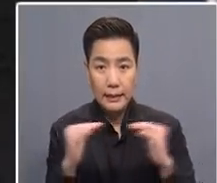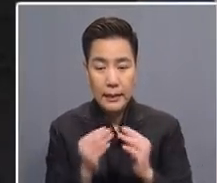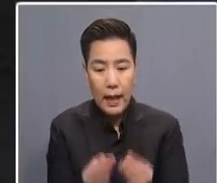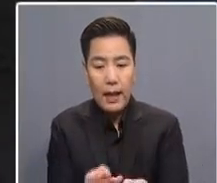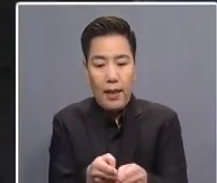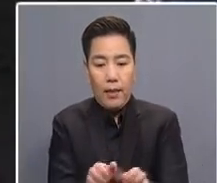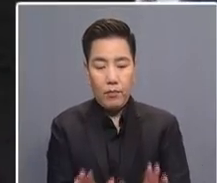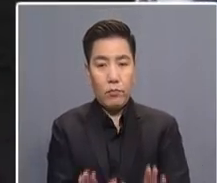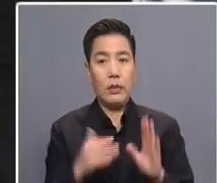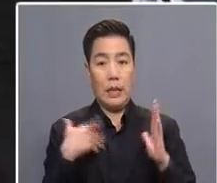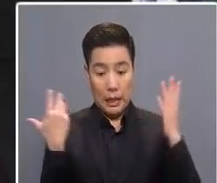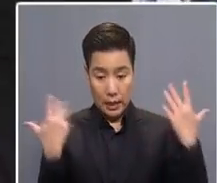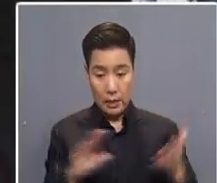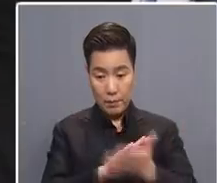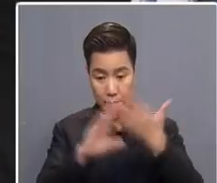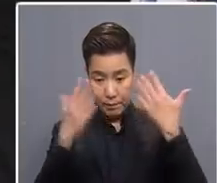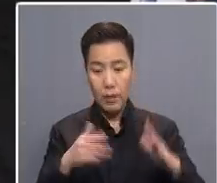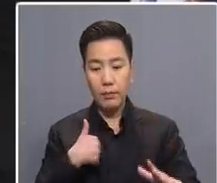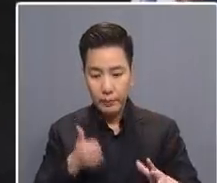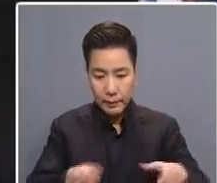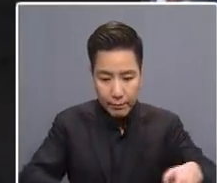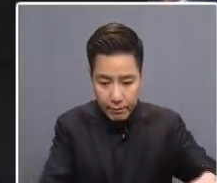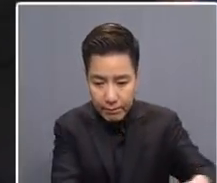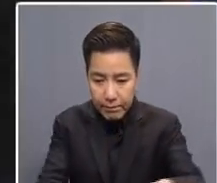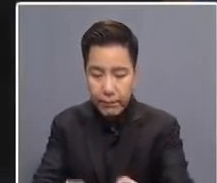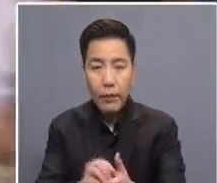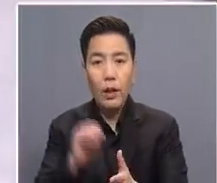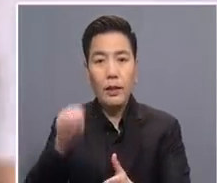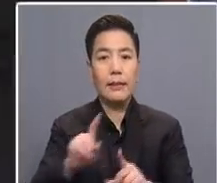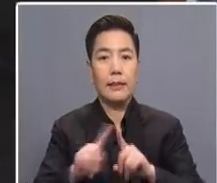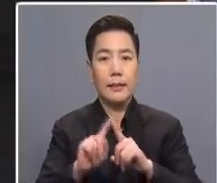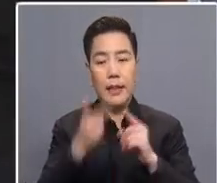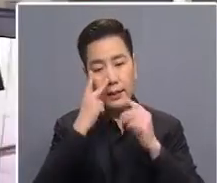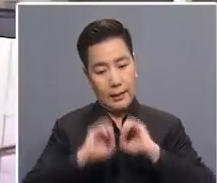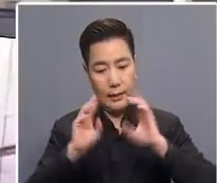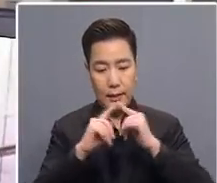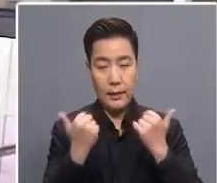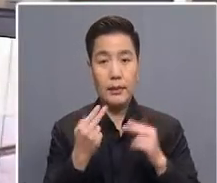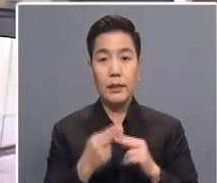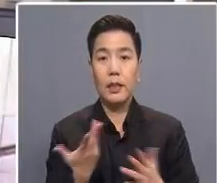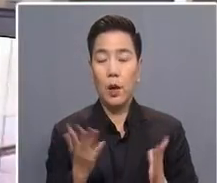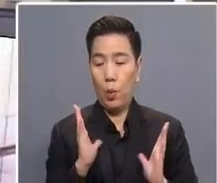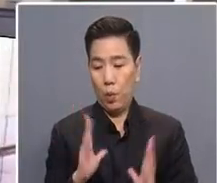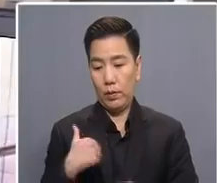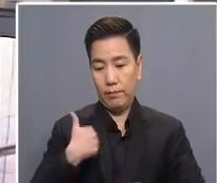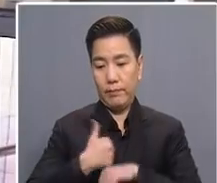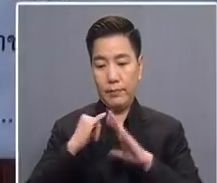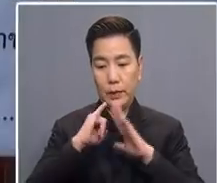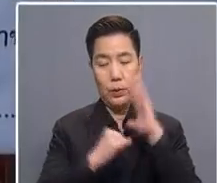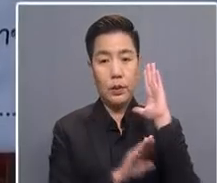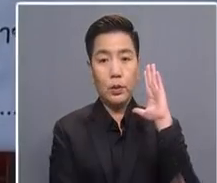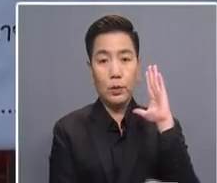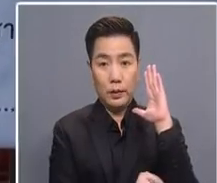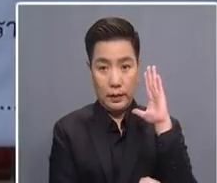ำพังและเมื่อลงคะแนนแล้วเสร็จจึงเข้าไปเข็นรถออกมาเพื่อความโปร่งใสค่ะนายไกรสอนวิสิทธิ์วงศ์ผู้ว่าราชการจังหวัดนครศรีธร